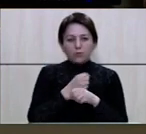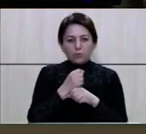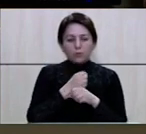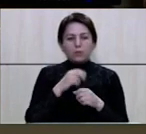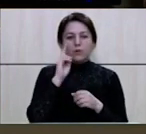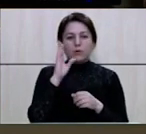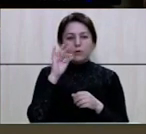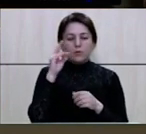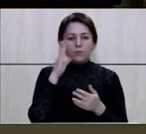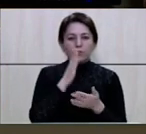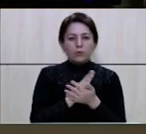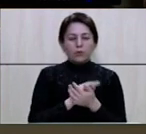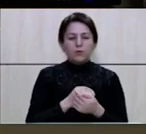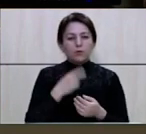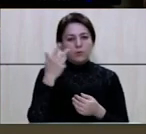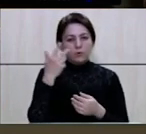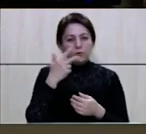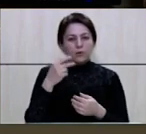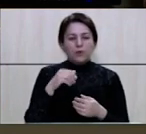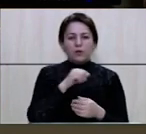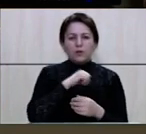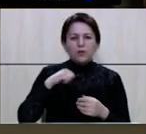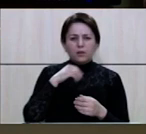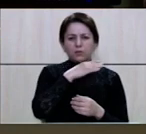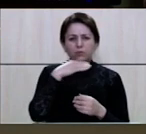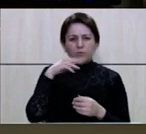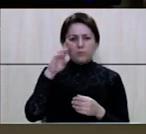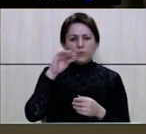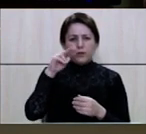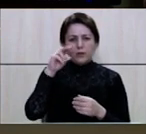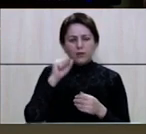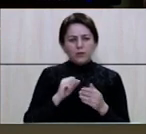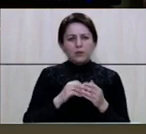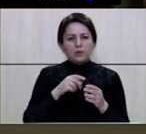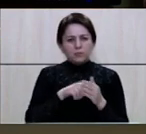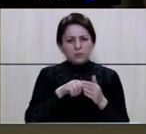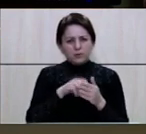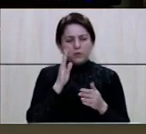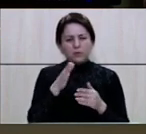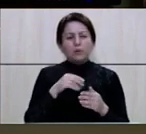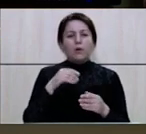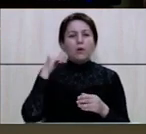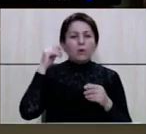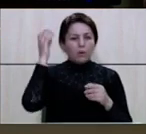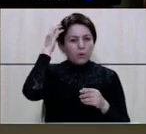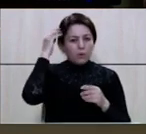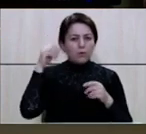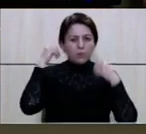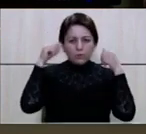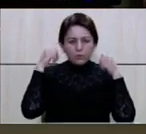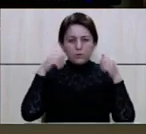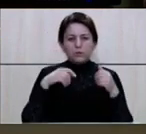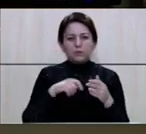bor. Uchinchi, eng ko'p pilla yetishtiradi. Qorako'lchilik bo'yicha